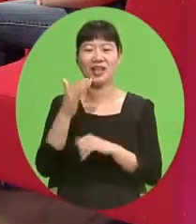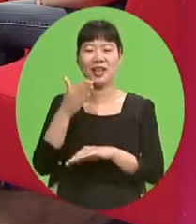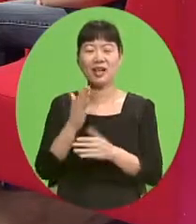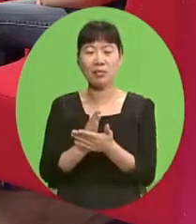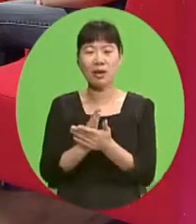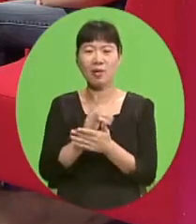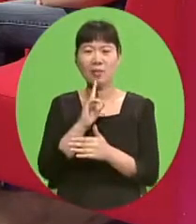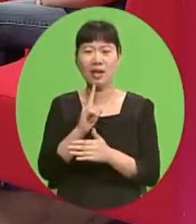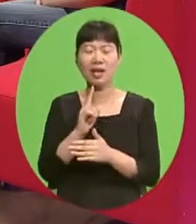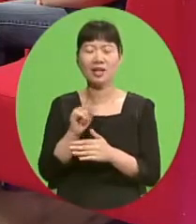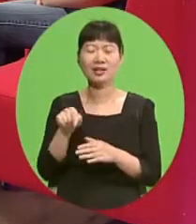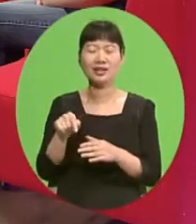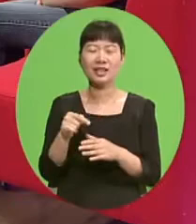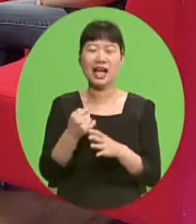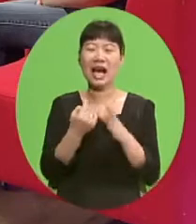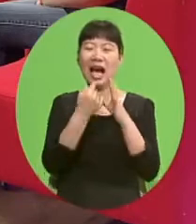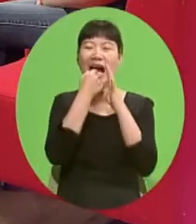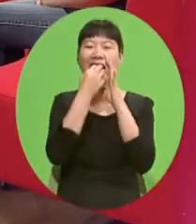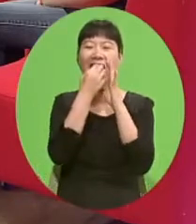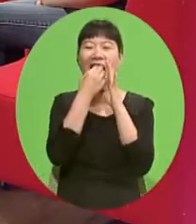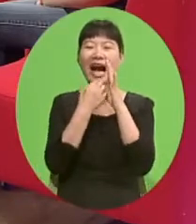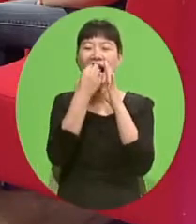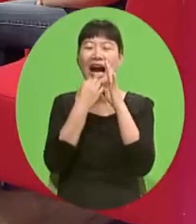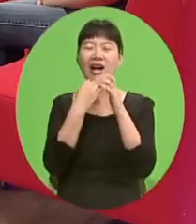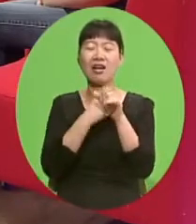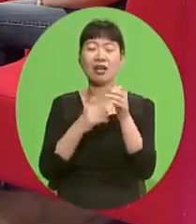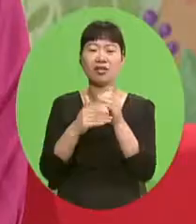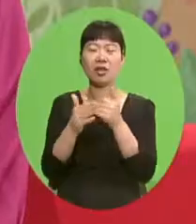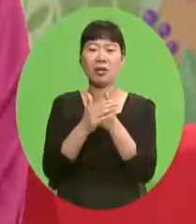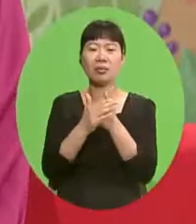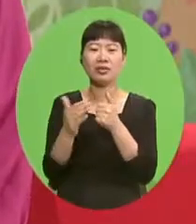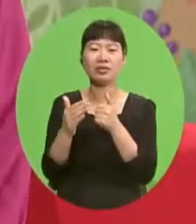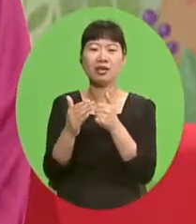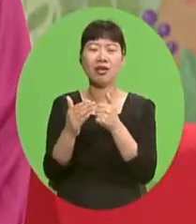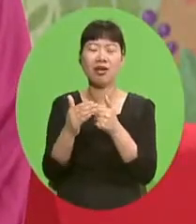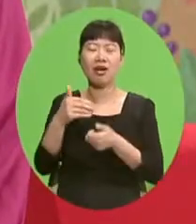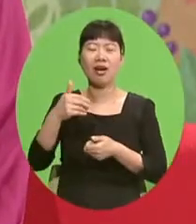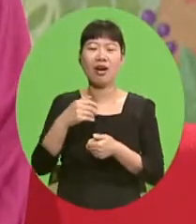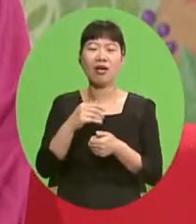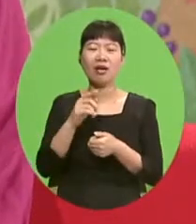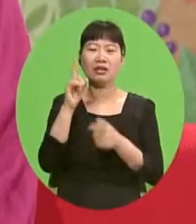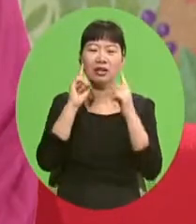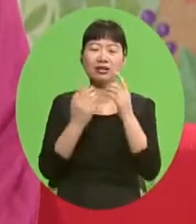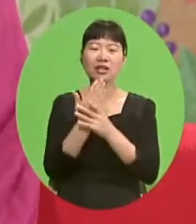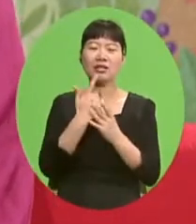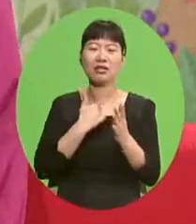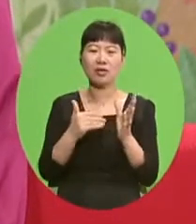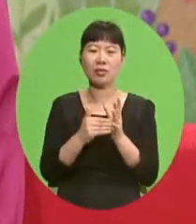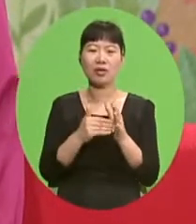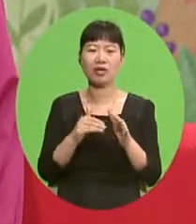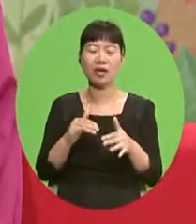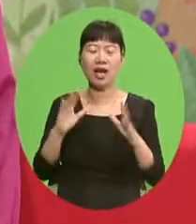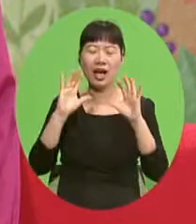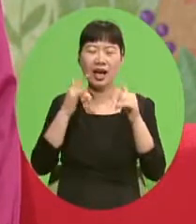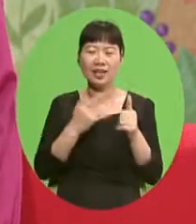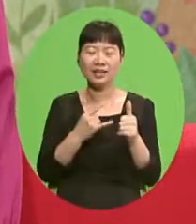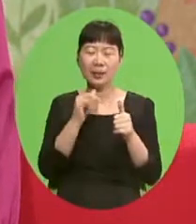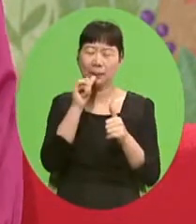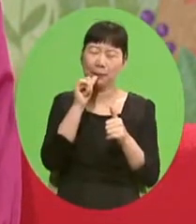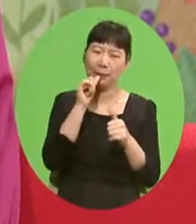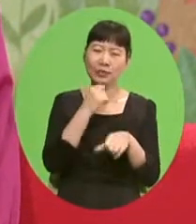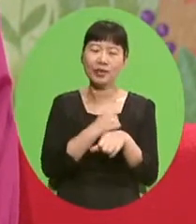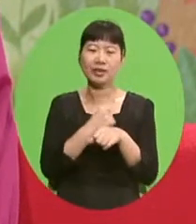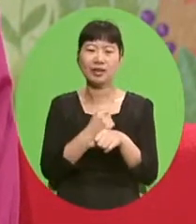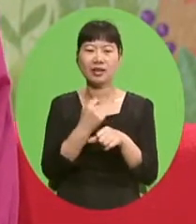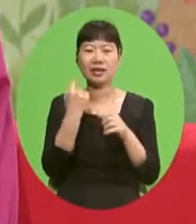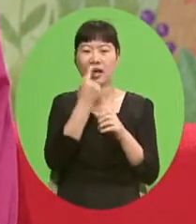그랬더니 나중에는 입 안을 다 뜯어가지고요. 입 안이면 다 벗겨진 적도 있었어요. 근데 아이들이 유난히 이렇게 뭔가를 빨고